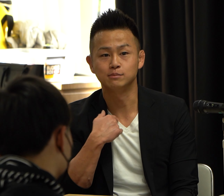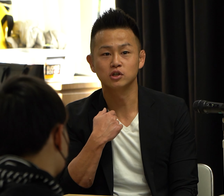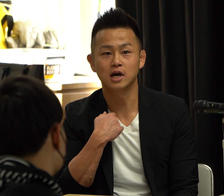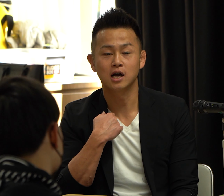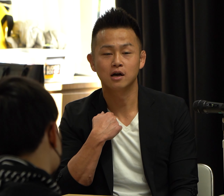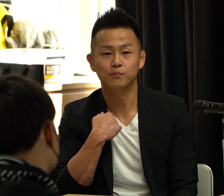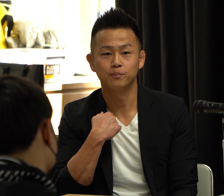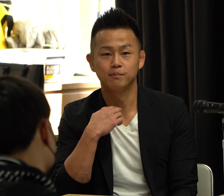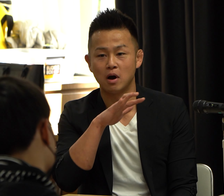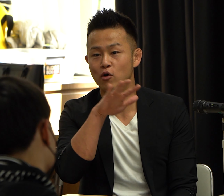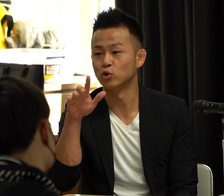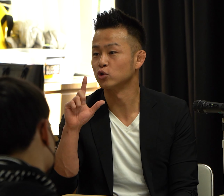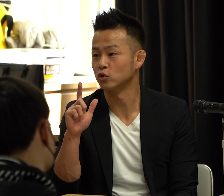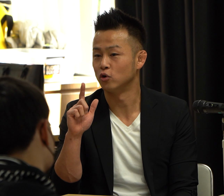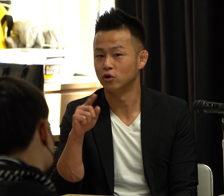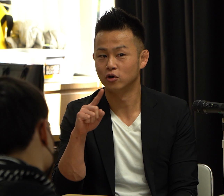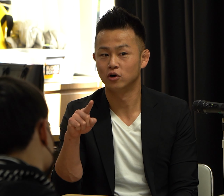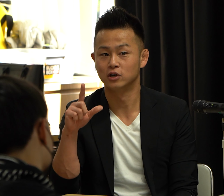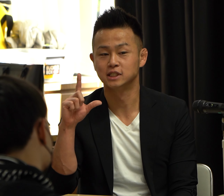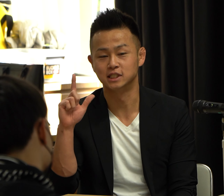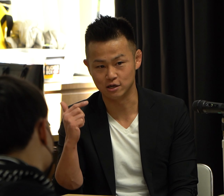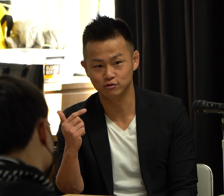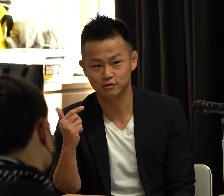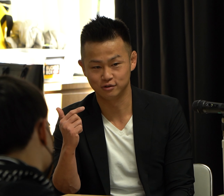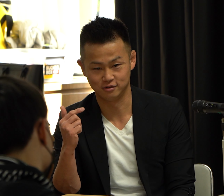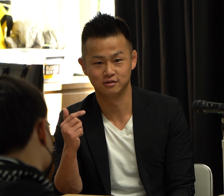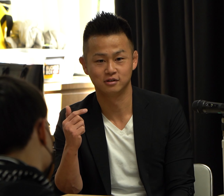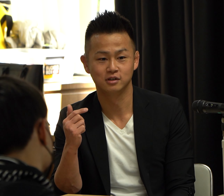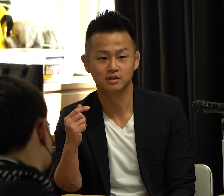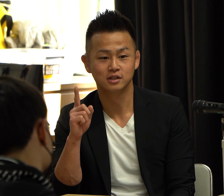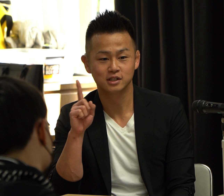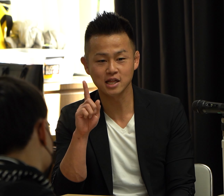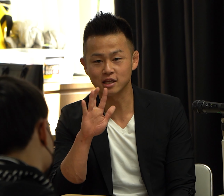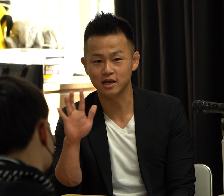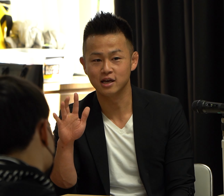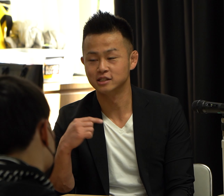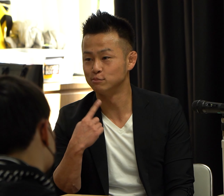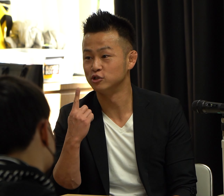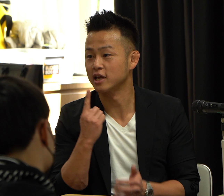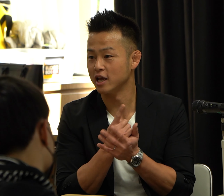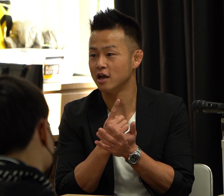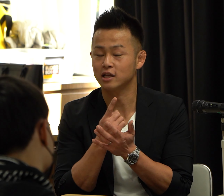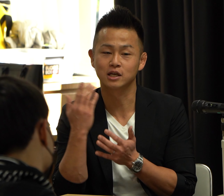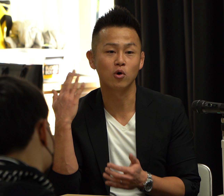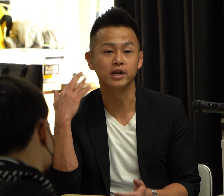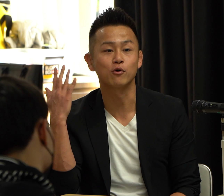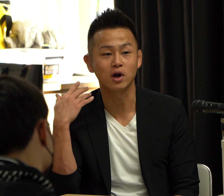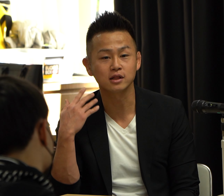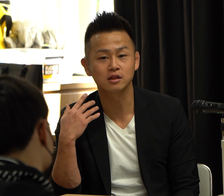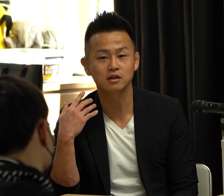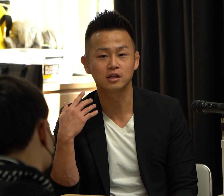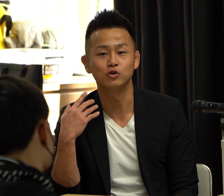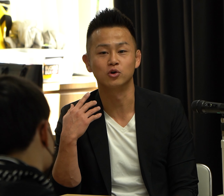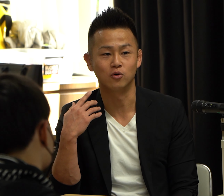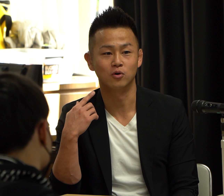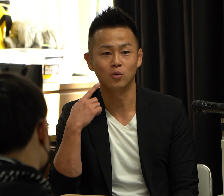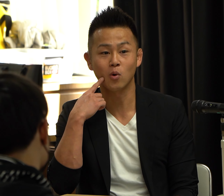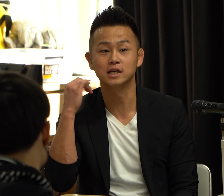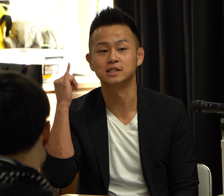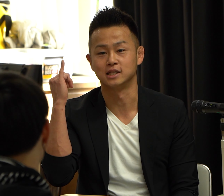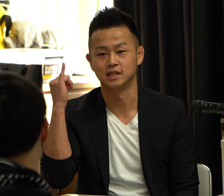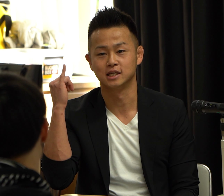やっぱ自分が周りの人と違う。なんで自分だけ聞こえないのかっていうの